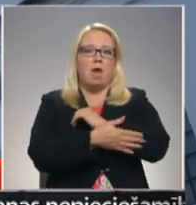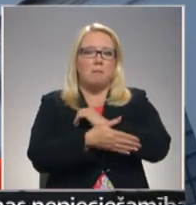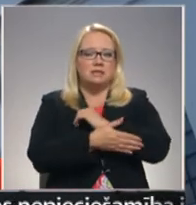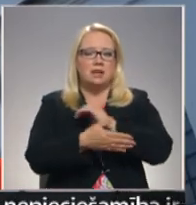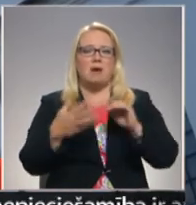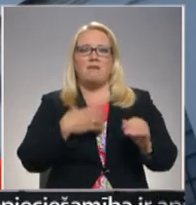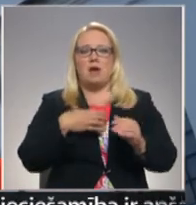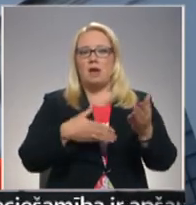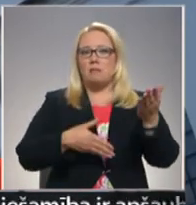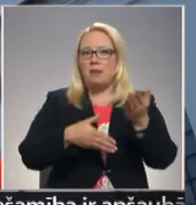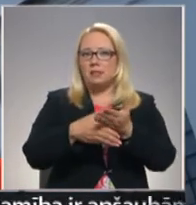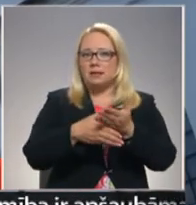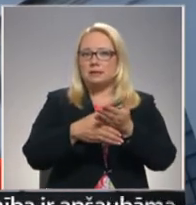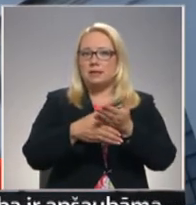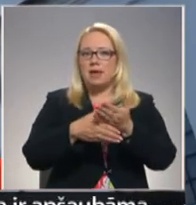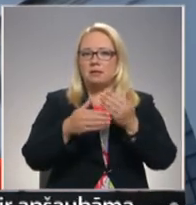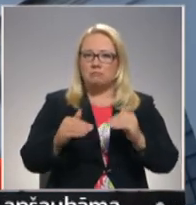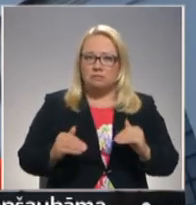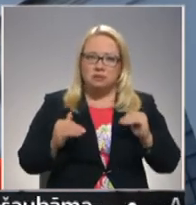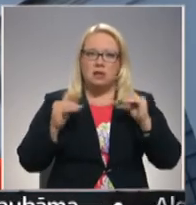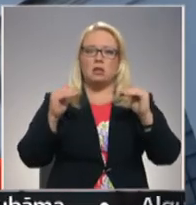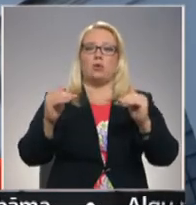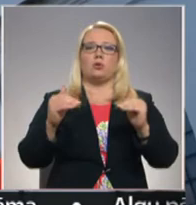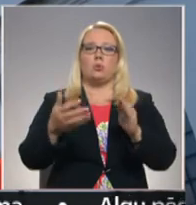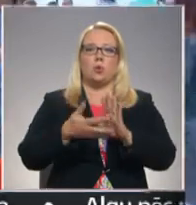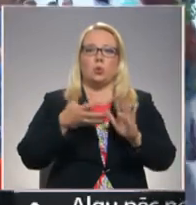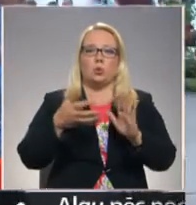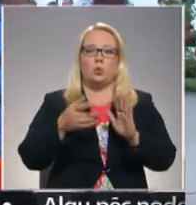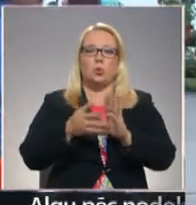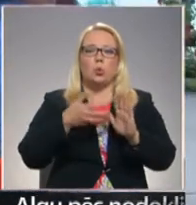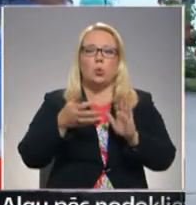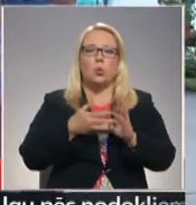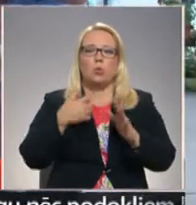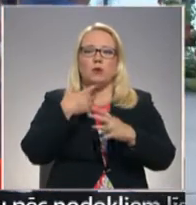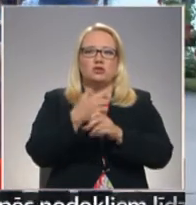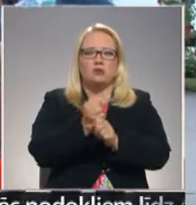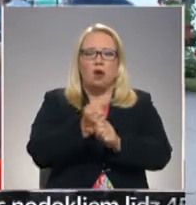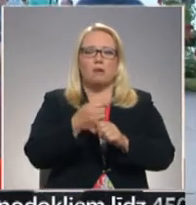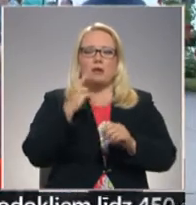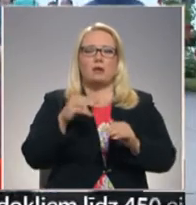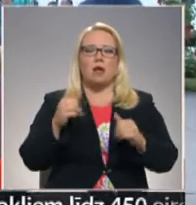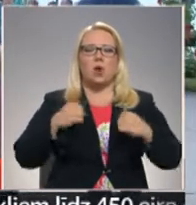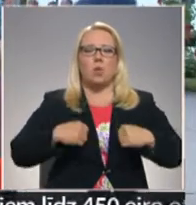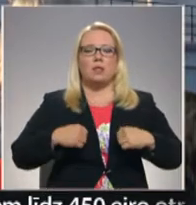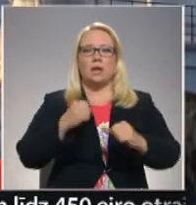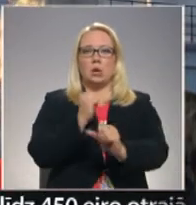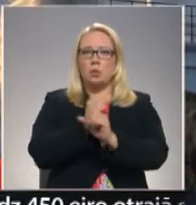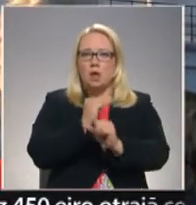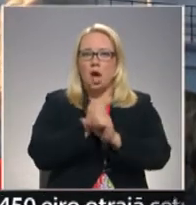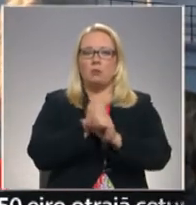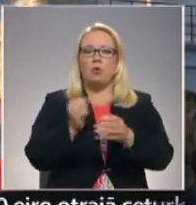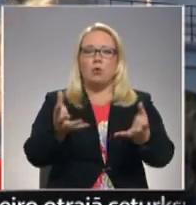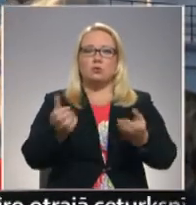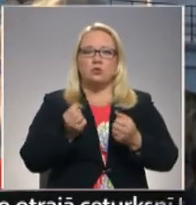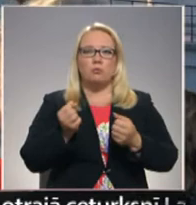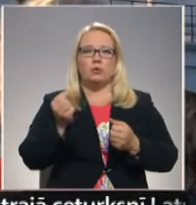vajag palīdzēt viņiem pacelties no, izrauties no trūkuma žņaugiem, lai viņi redz, ka mēs varam ar godīgu darbu,